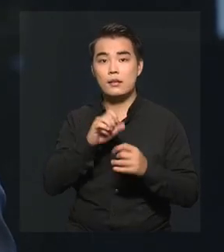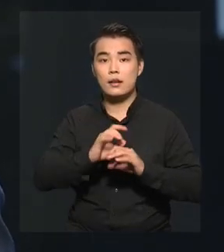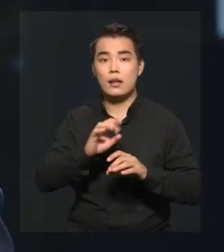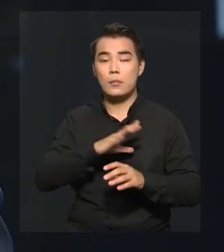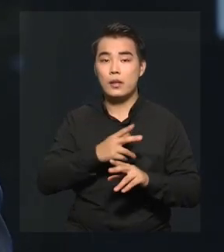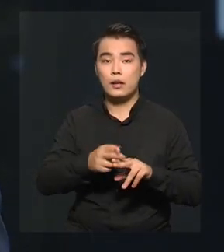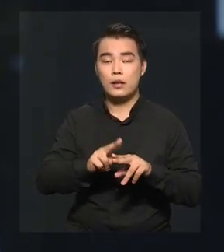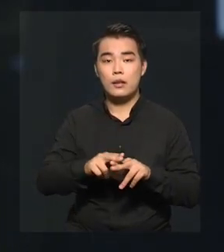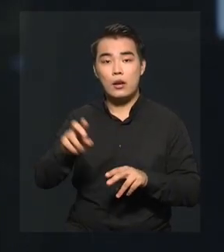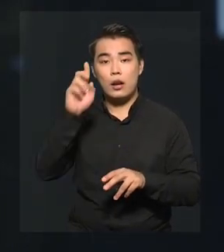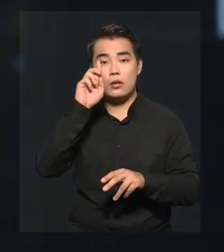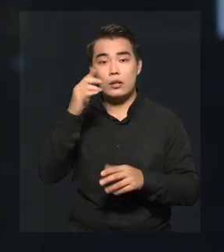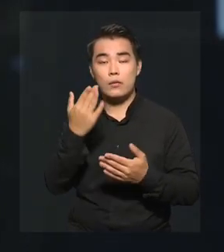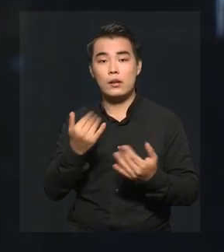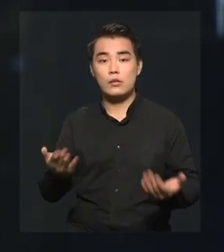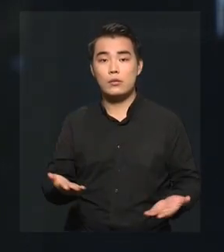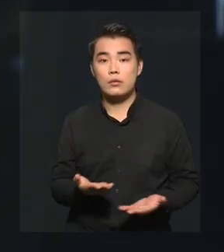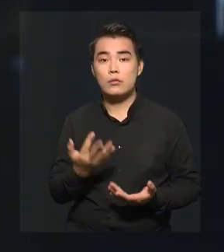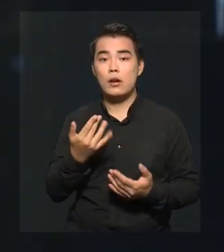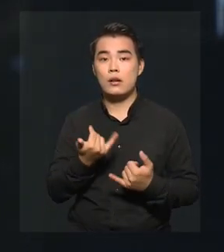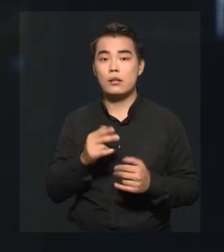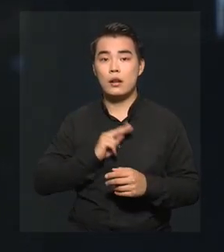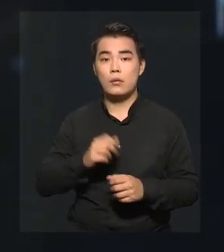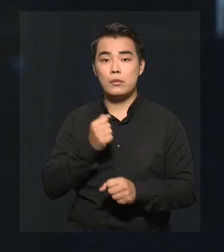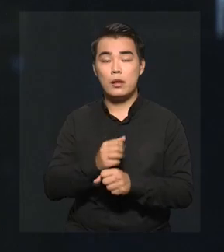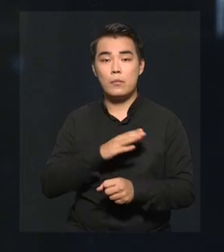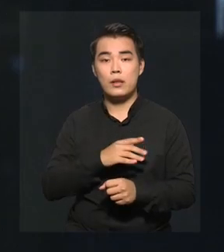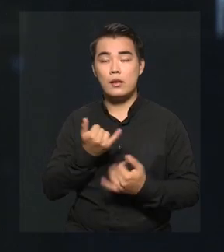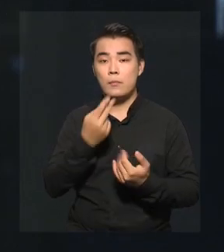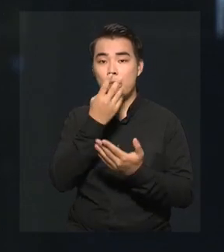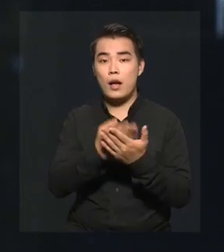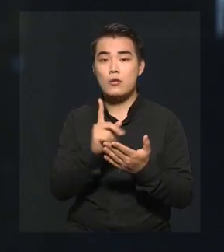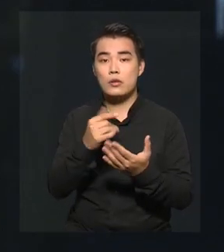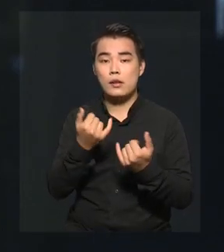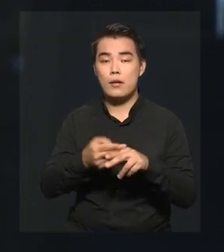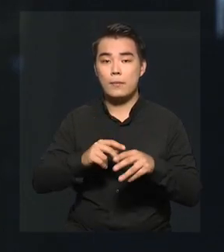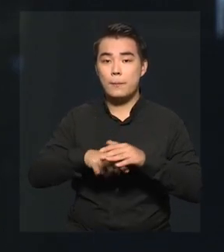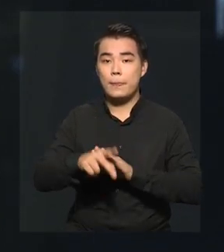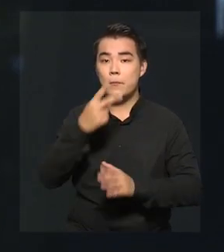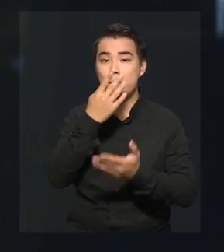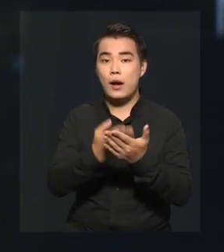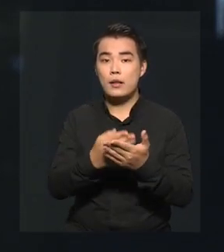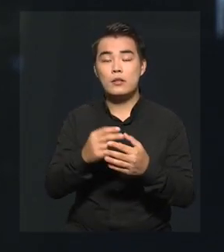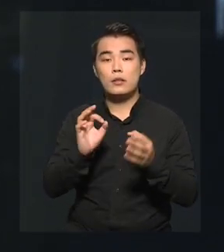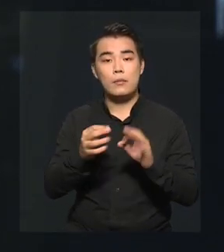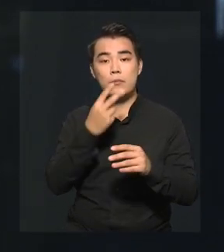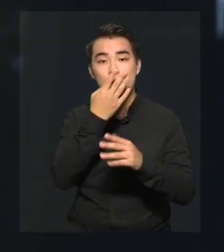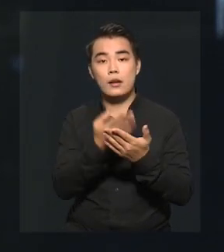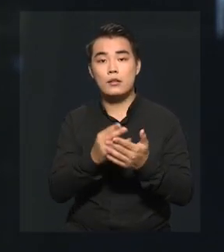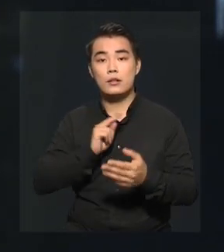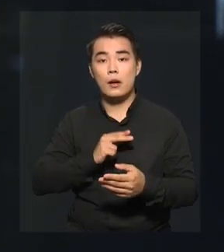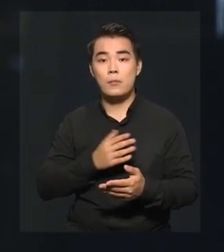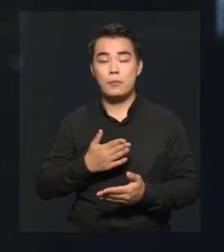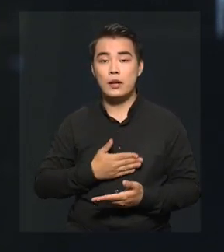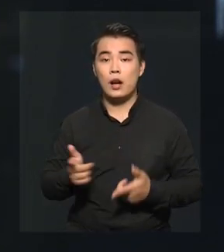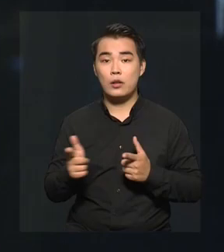бұл сайлау еліміздің саяси өміріне қаншалықты әсер етті. Пилоттық режимнен асып, мұндай науқандарды тұрақты түрде өткізуге біз